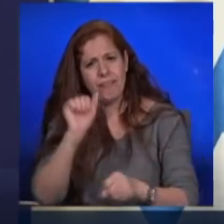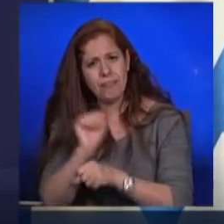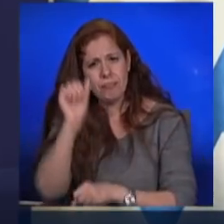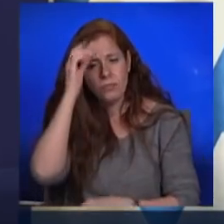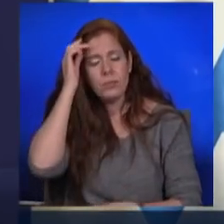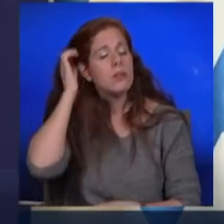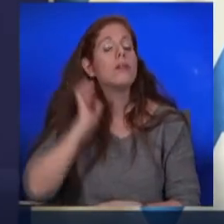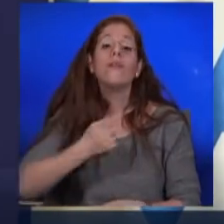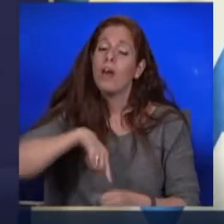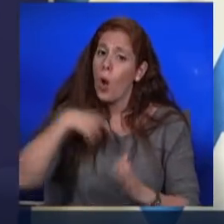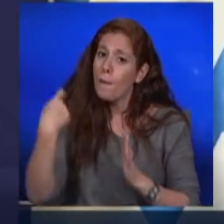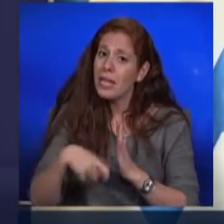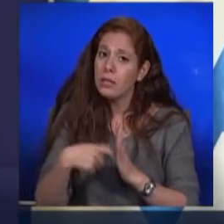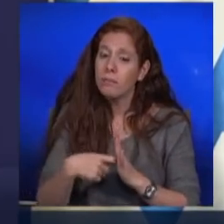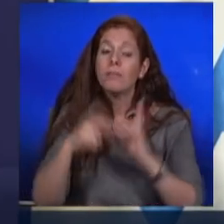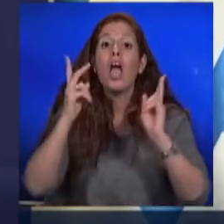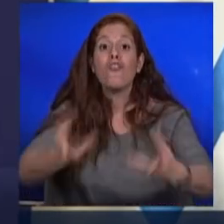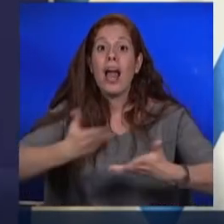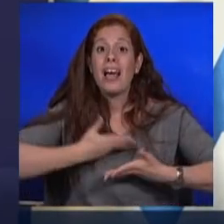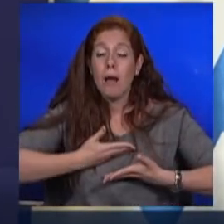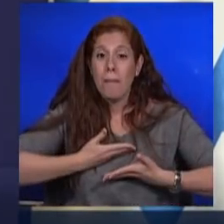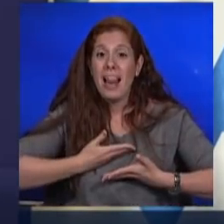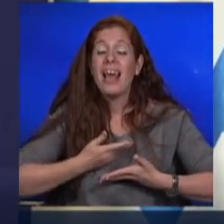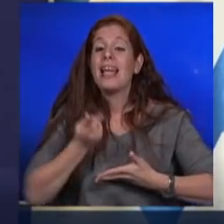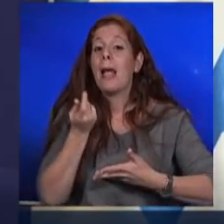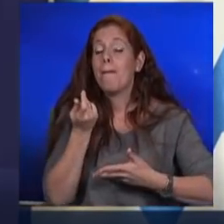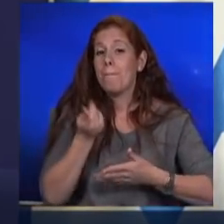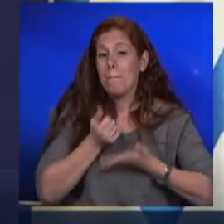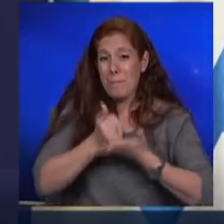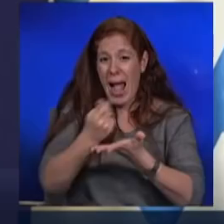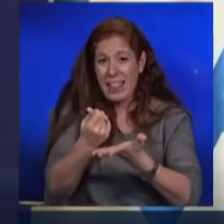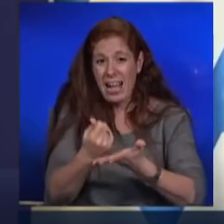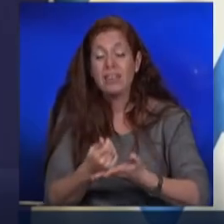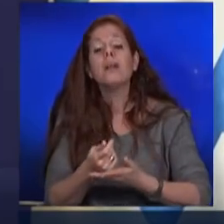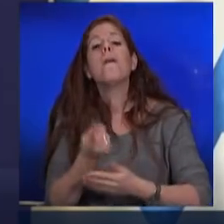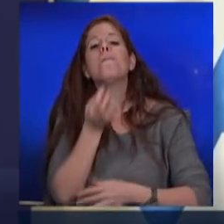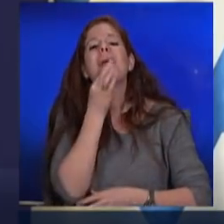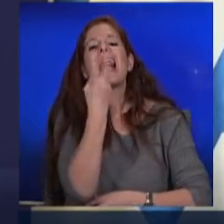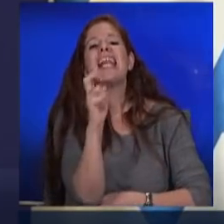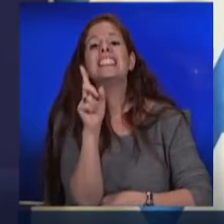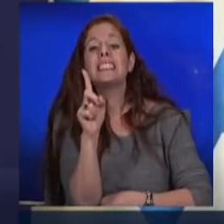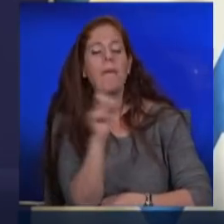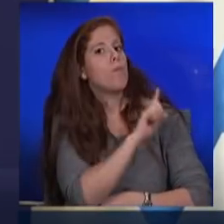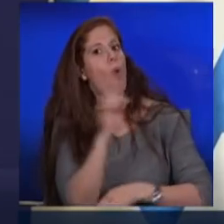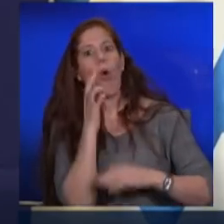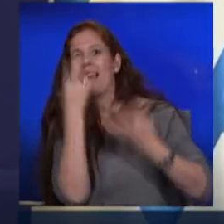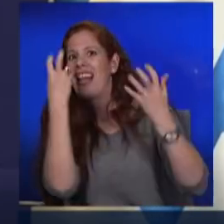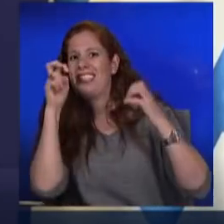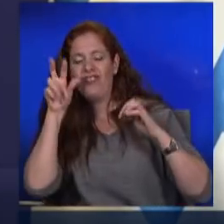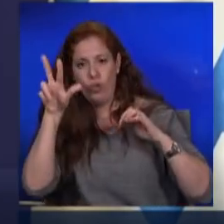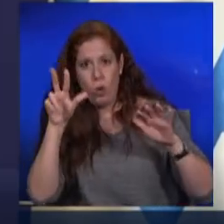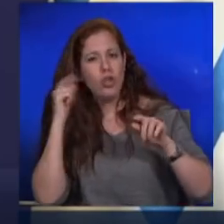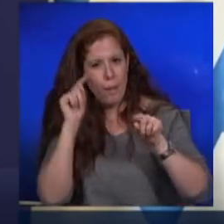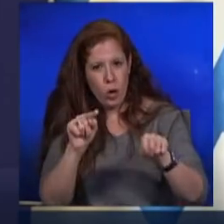לקבל את המענק לעצמאים מגיל 20 ולא מגיל 28. אחד הדברים ששמענו מכם. יש תיקונים חשובים